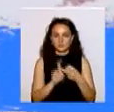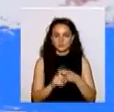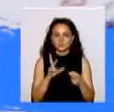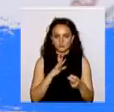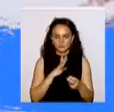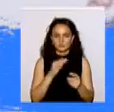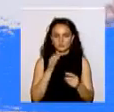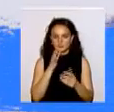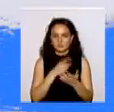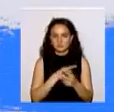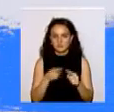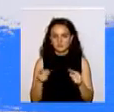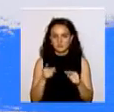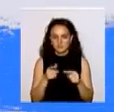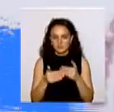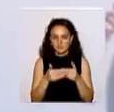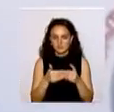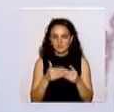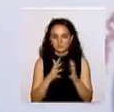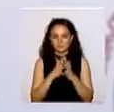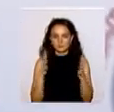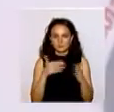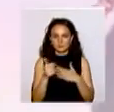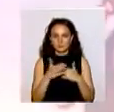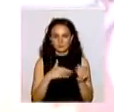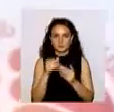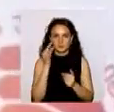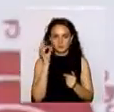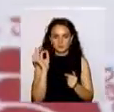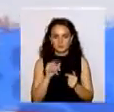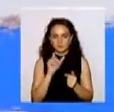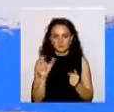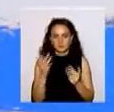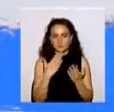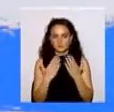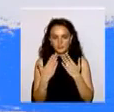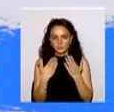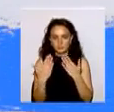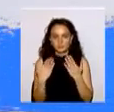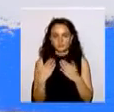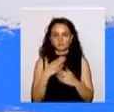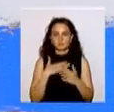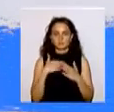და ასე ვთქვათ, უშუალოდ პრაქტიკული მხრიდან და ამიტომ შესვლეთ კი უფრო ასე ვთქვათ დავიხვეწე. უდიდესი გამოცდილება უცა, როგორც